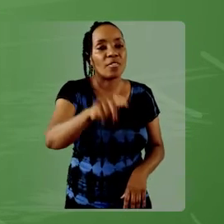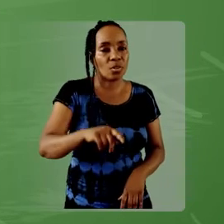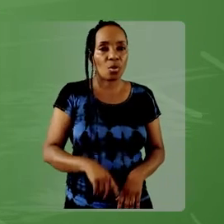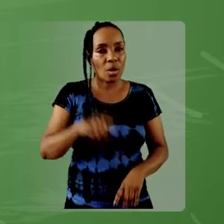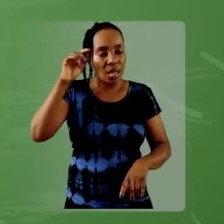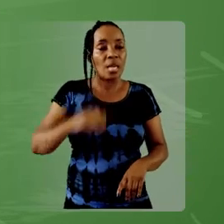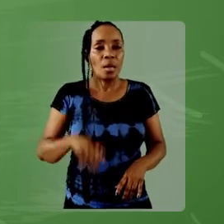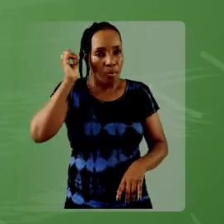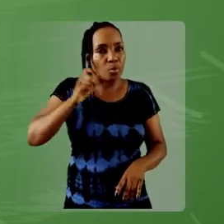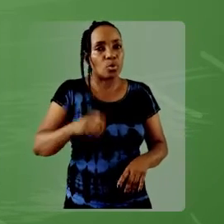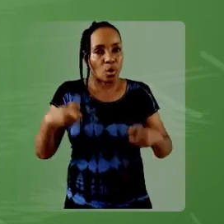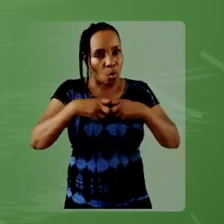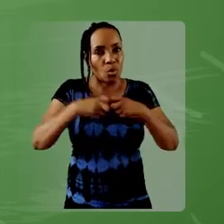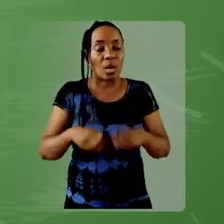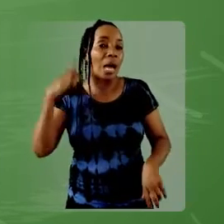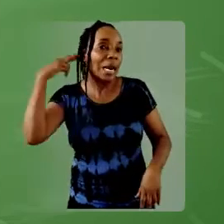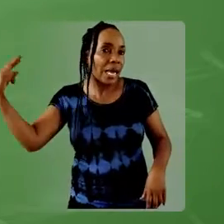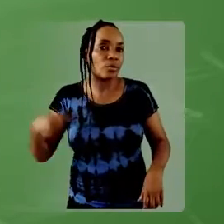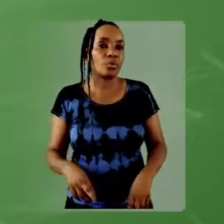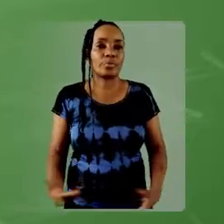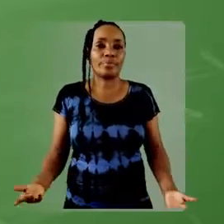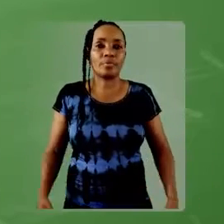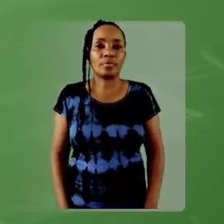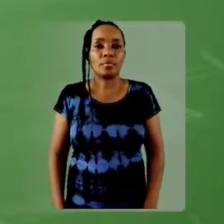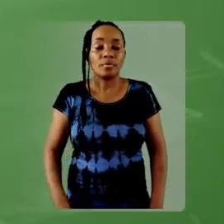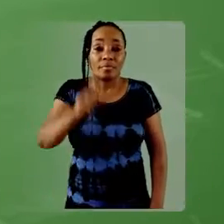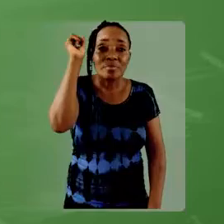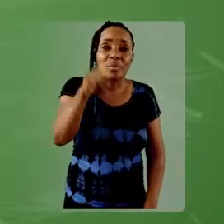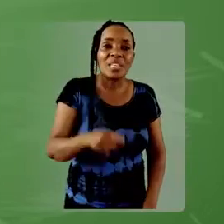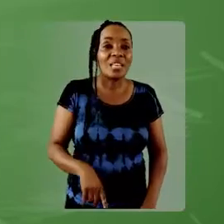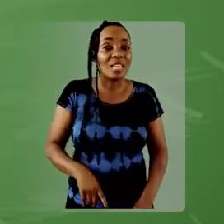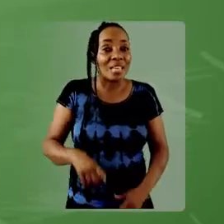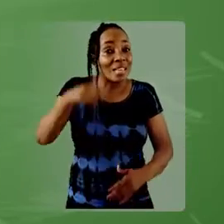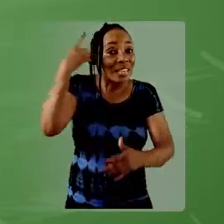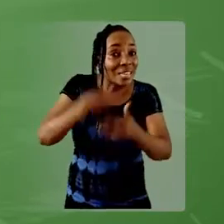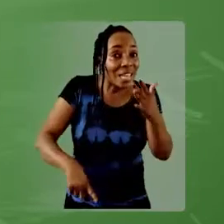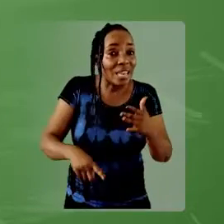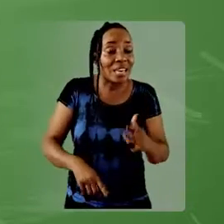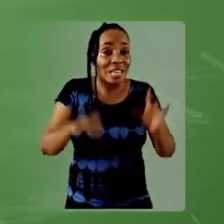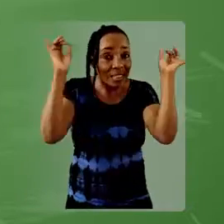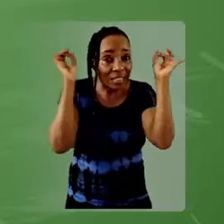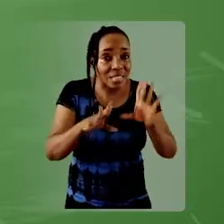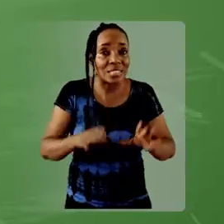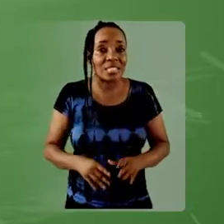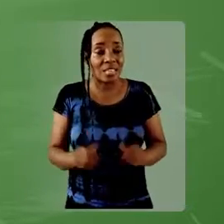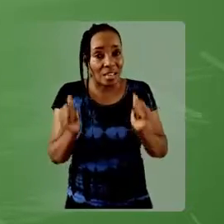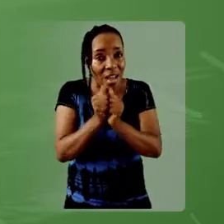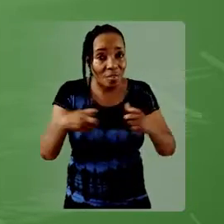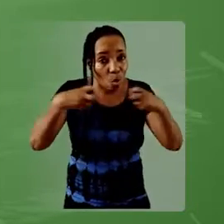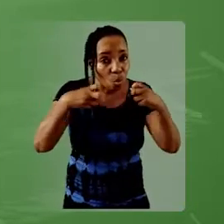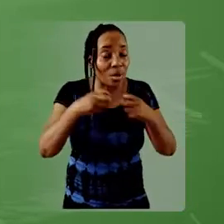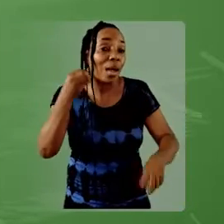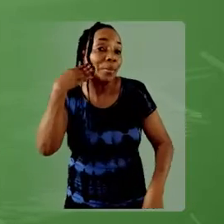la radio. Mais les élèves, quels sont les dangers liés au courant électrique